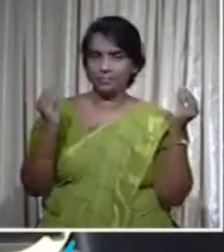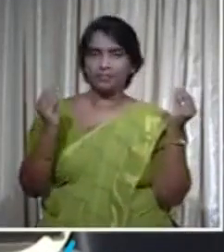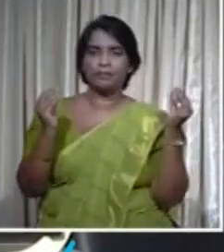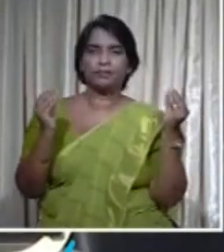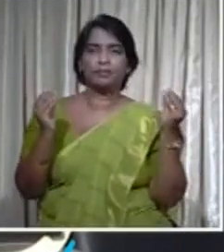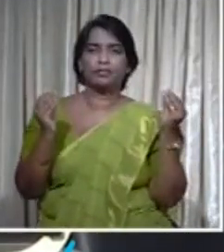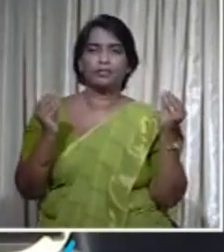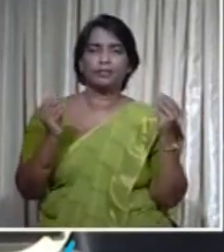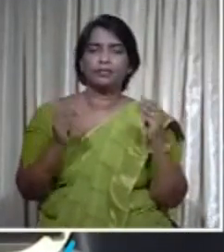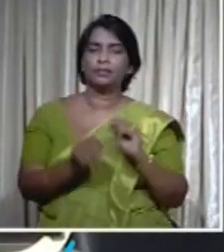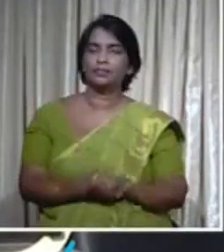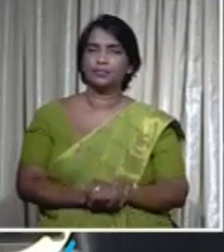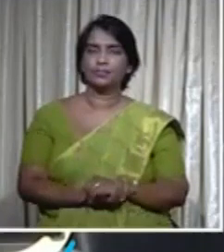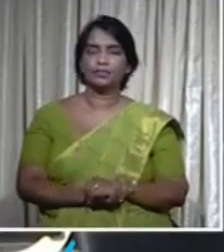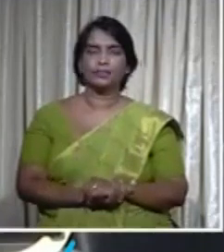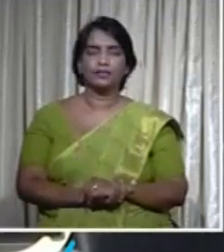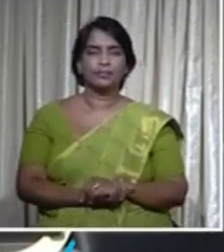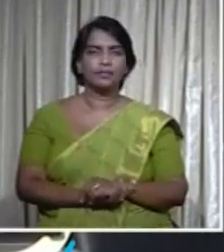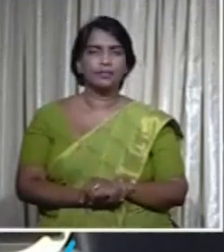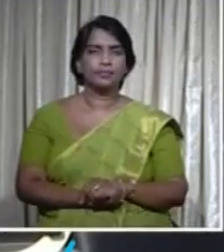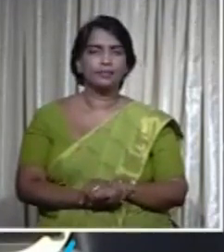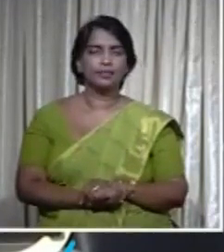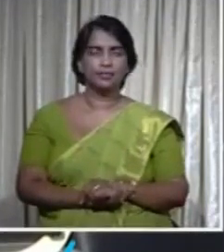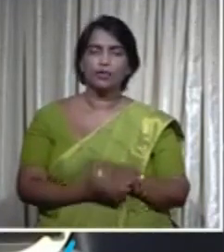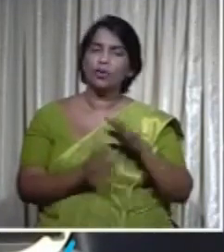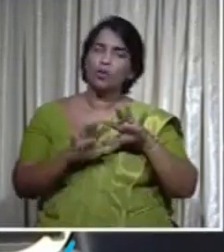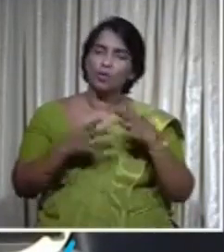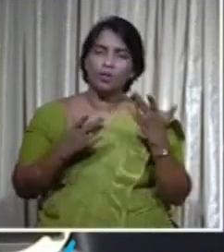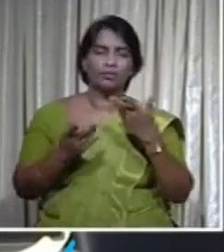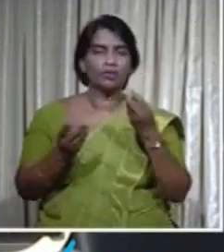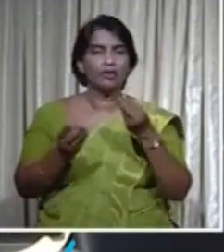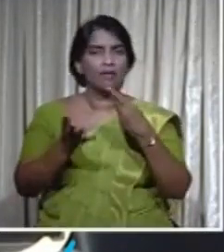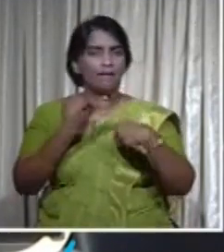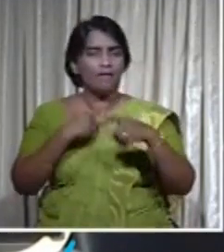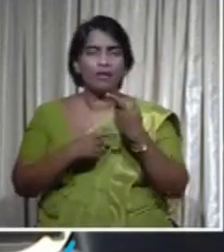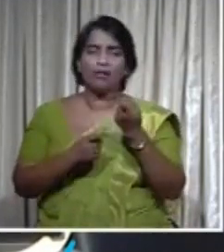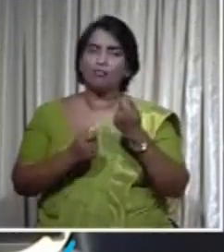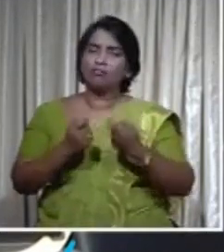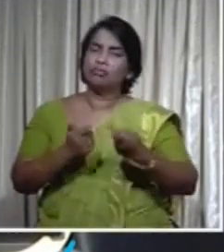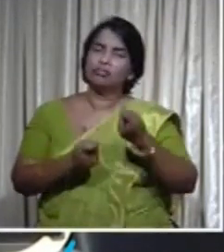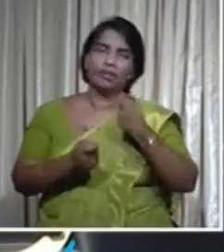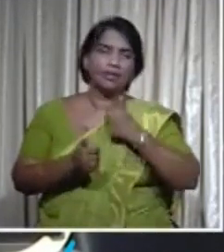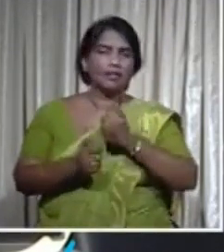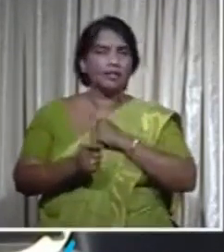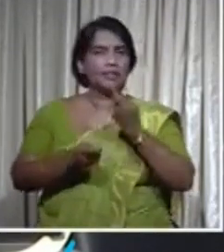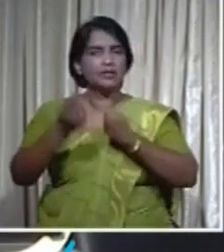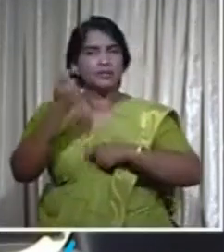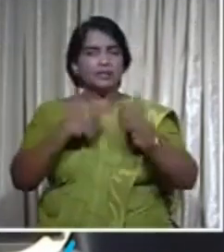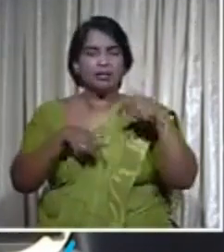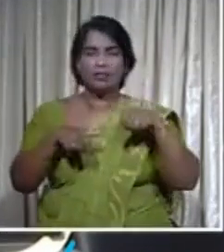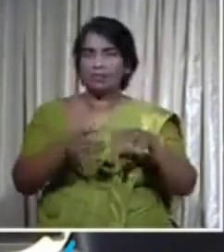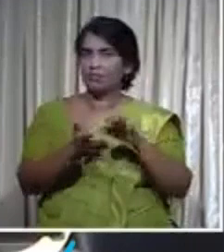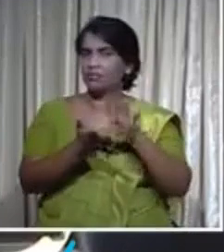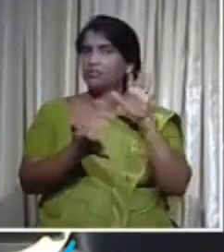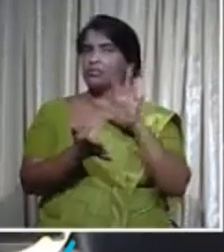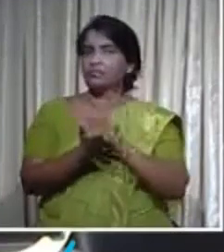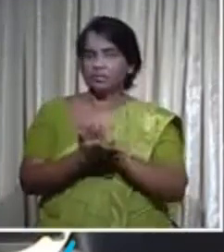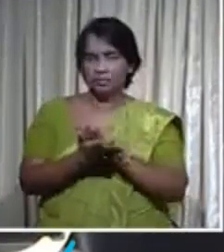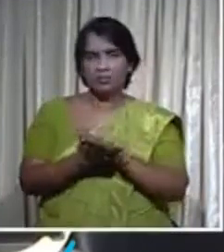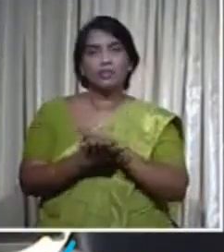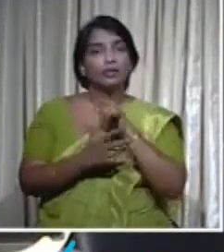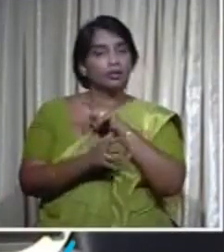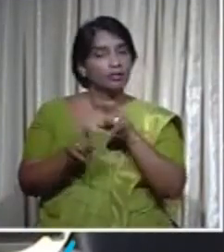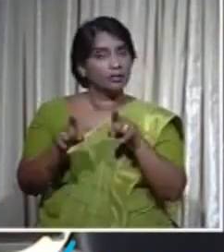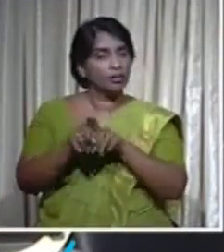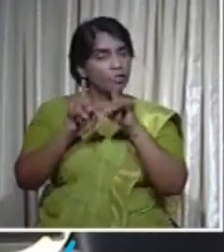என்ன என்ன பொருட்களையும் எந்த விலைக்கும் விற்கலாம் என்ற ஒரு நிலை ஏற்பட்டிருக்கிறது. அந்த அந்த நிலையிலே